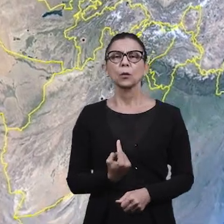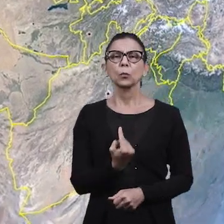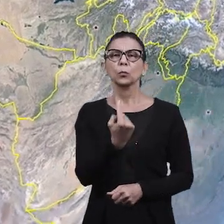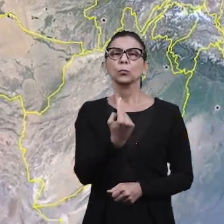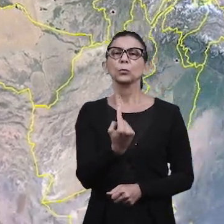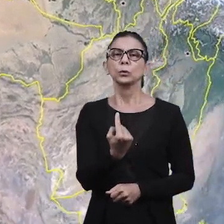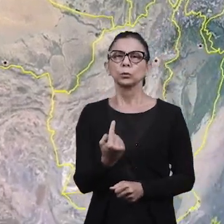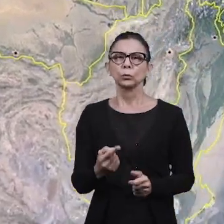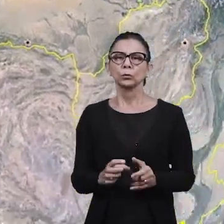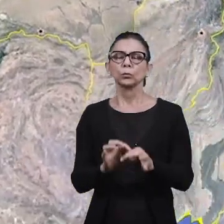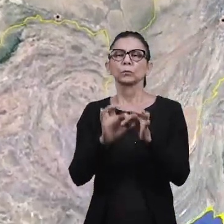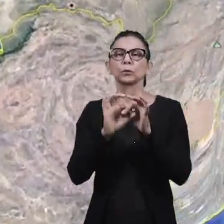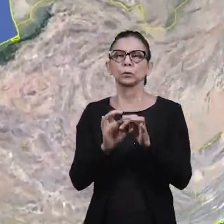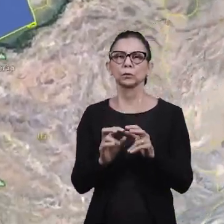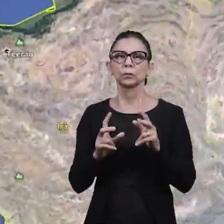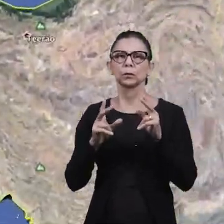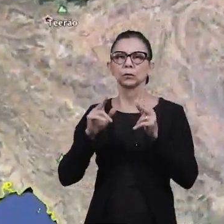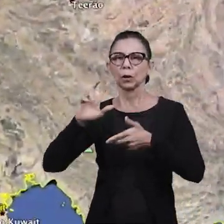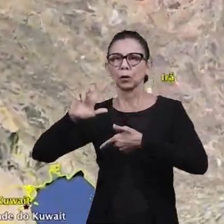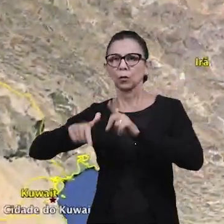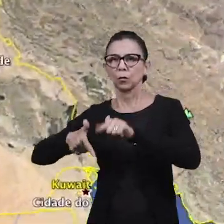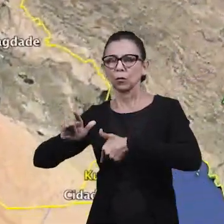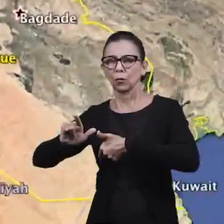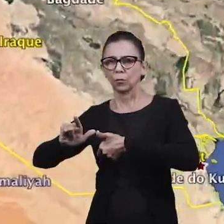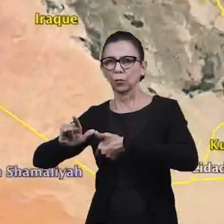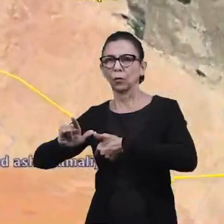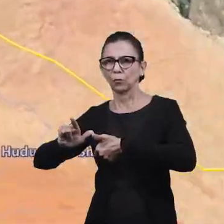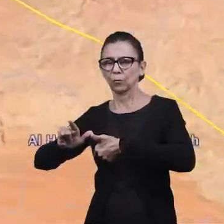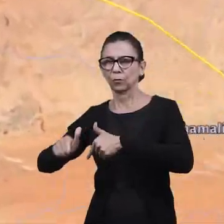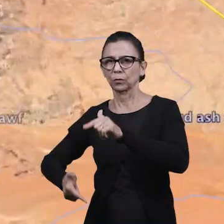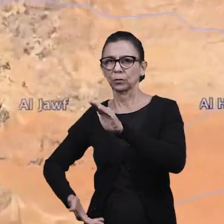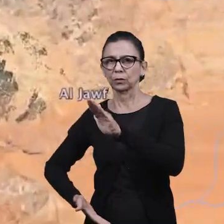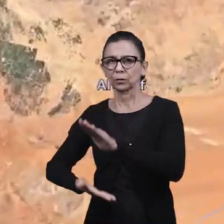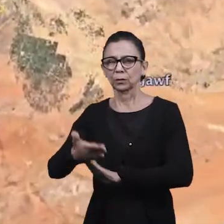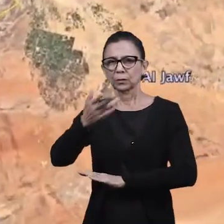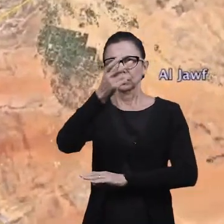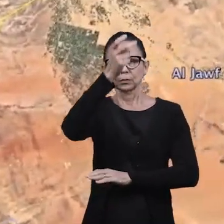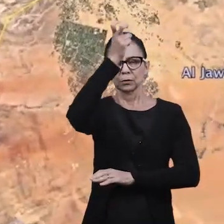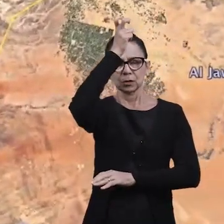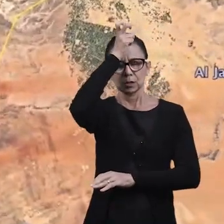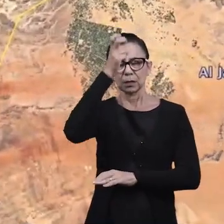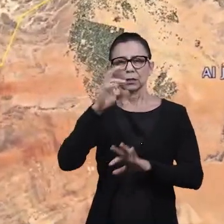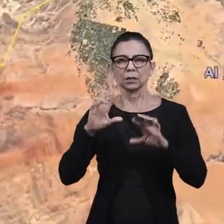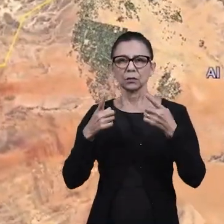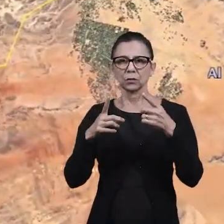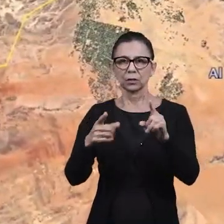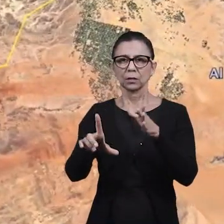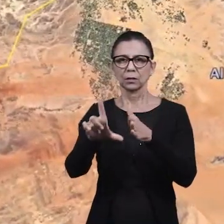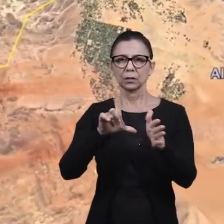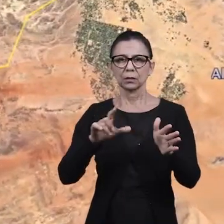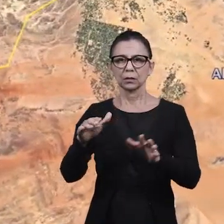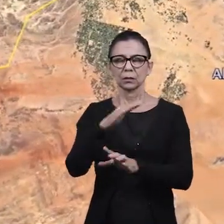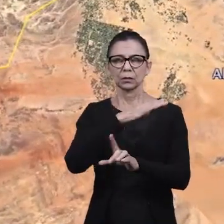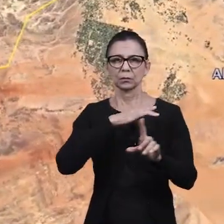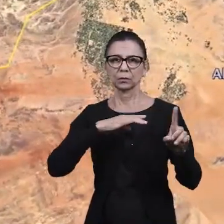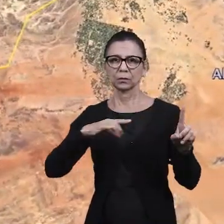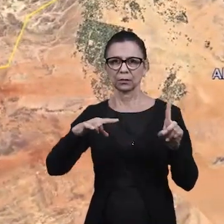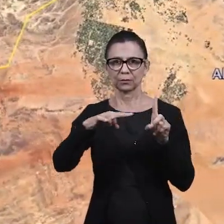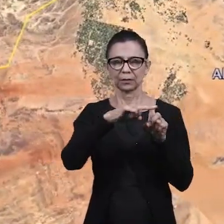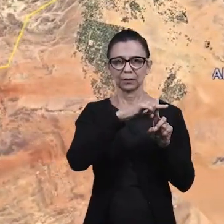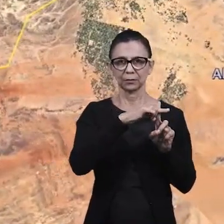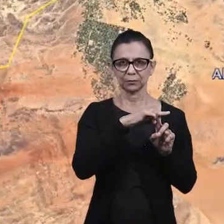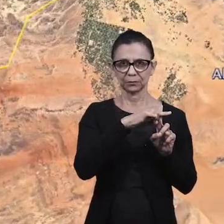un moment d'unité et de communion, comme l'ont vécu les Hébreux à leur sortie d'Égypte, les disciples avec le